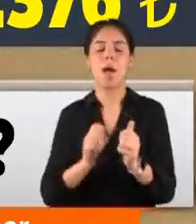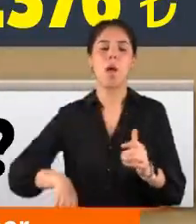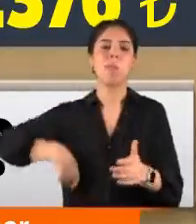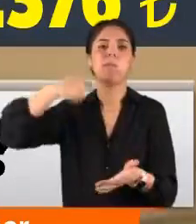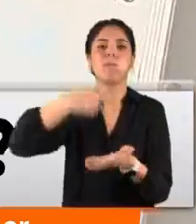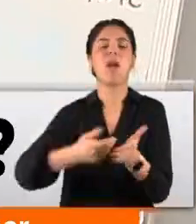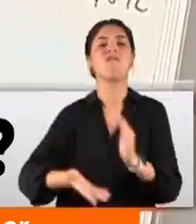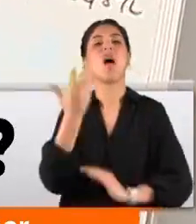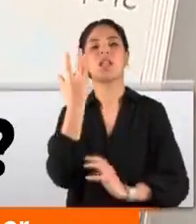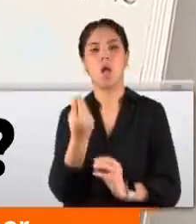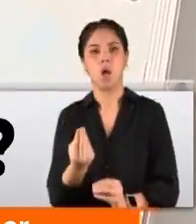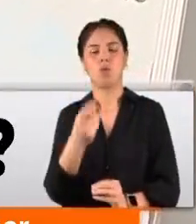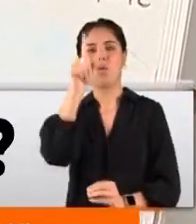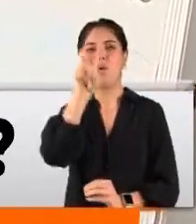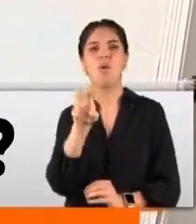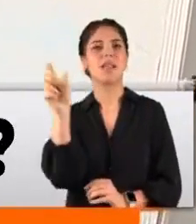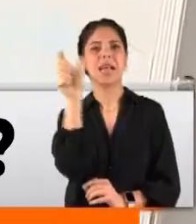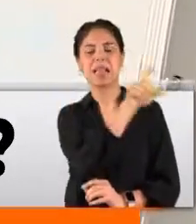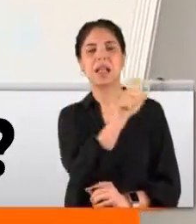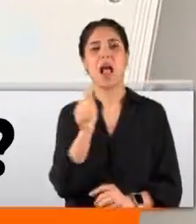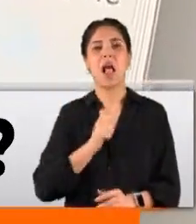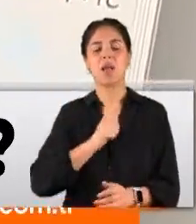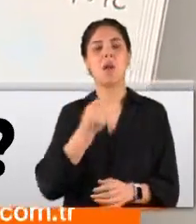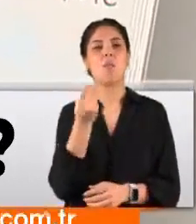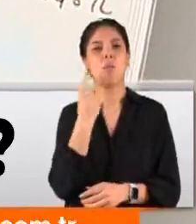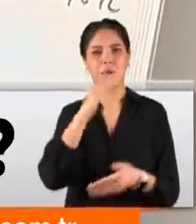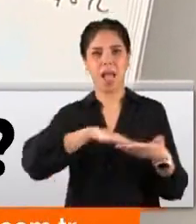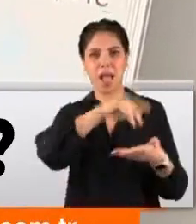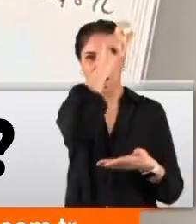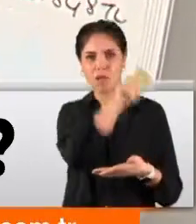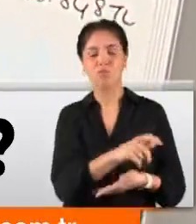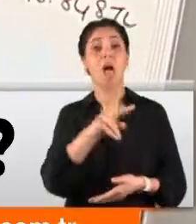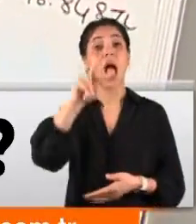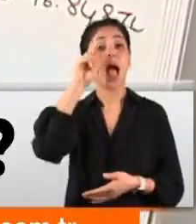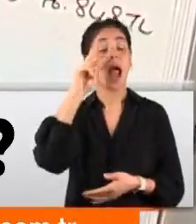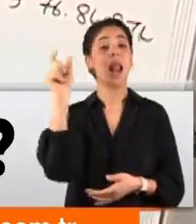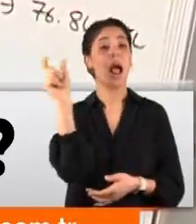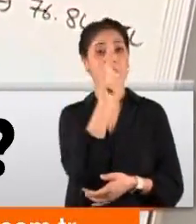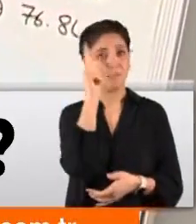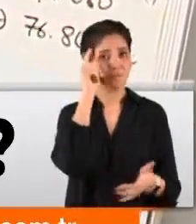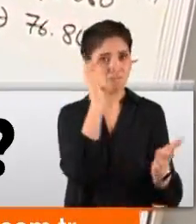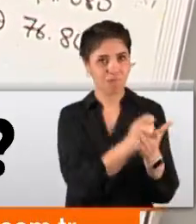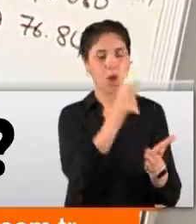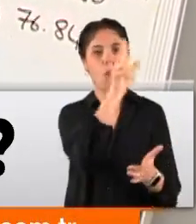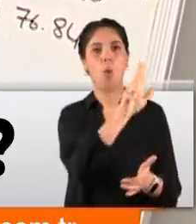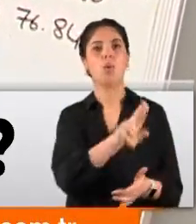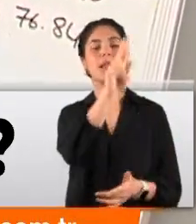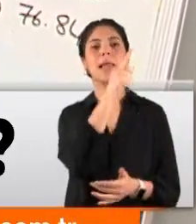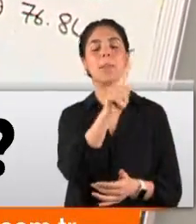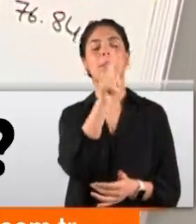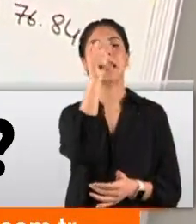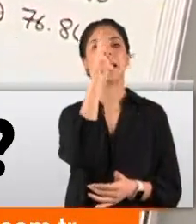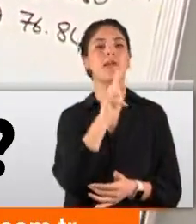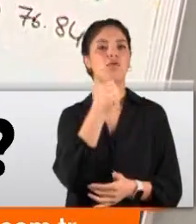fazla para çıkacak. 18 aylık askerlik borçlanması yapan bir arkadaşımız eğer Aralık ayında başvurursa 37.260 lira